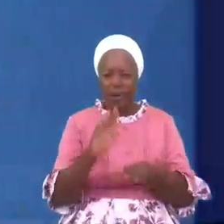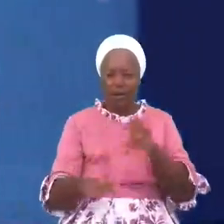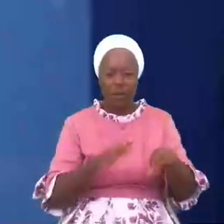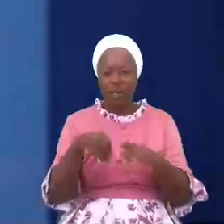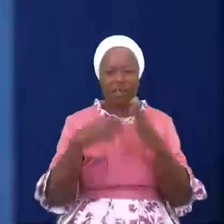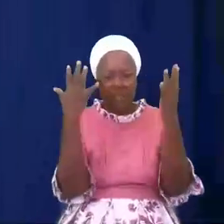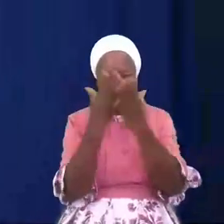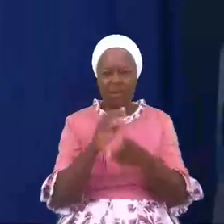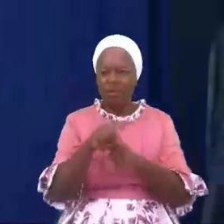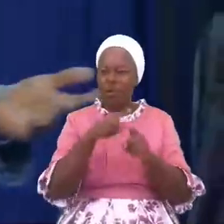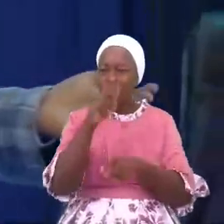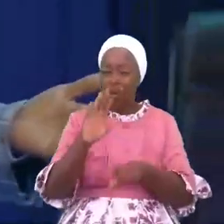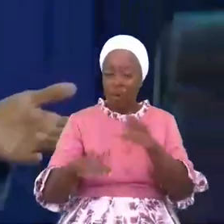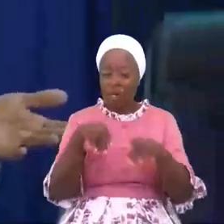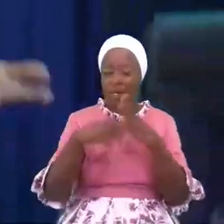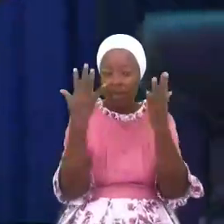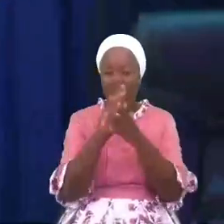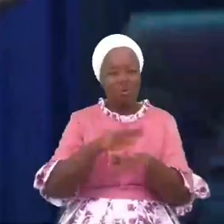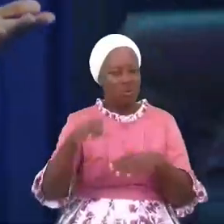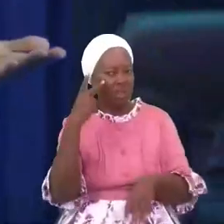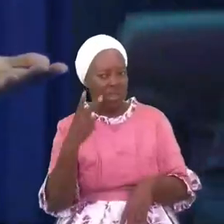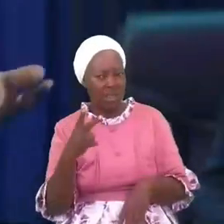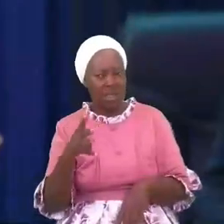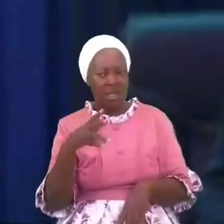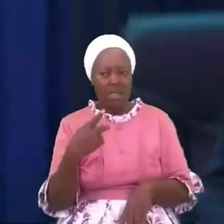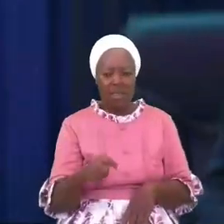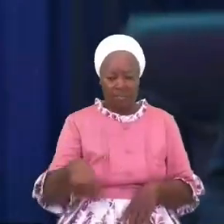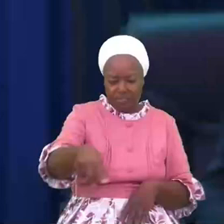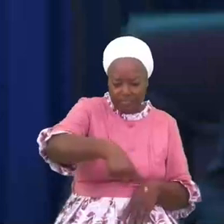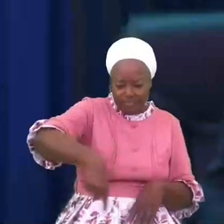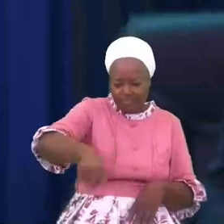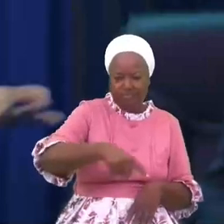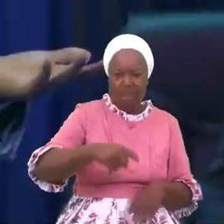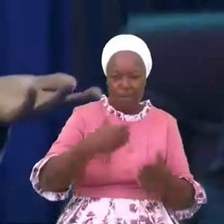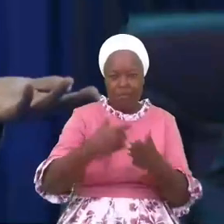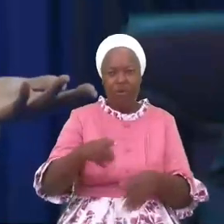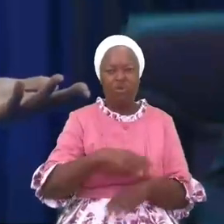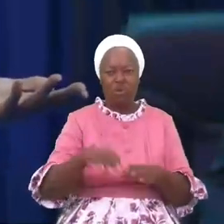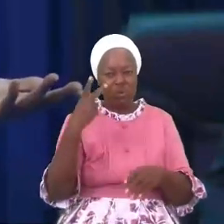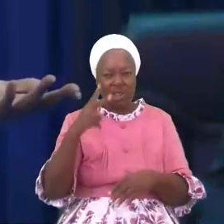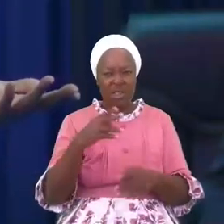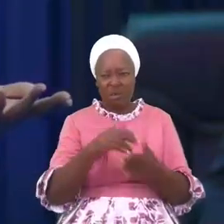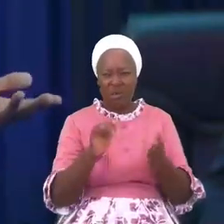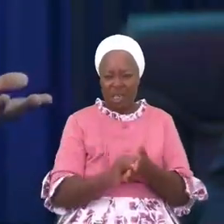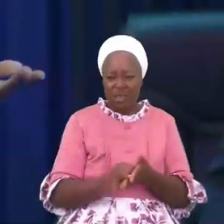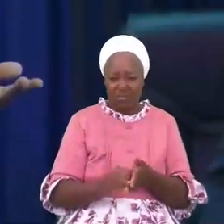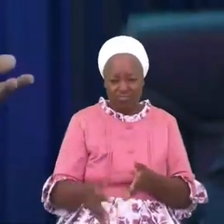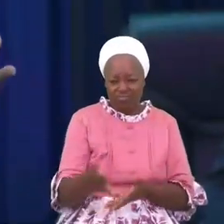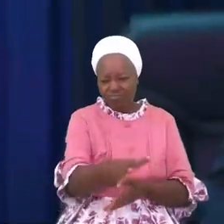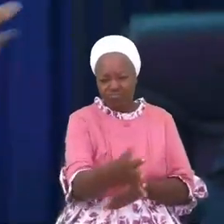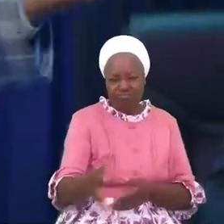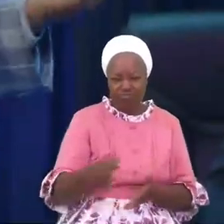marchait dans les ténèbres. Quand tu marches dans les ténèbres, tu ne vois pas les trous devant toi. Tu ne vois pas